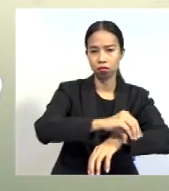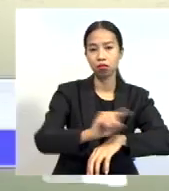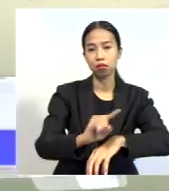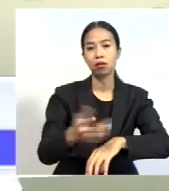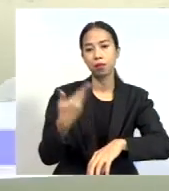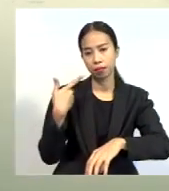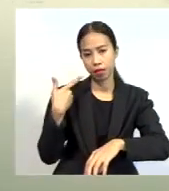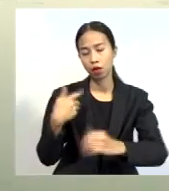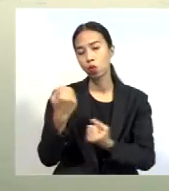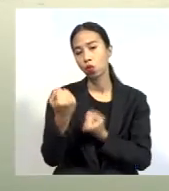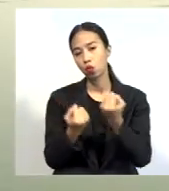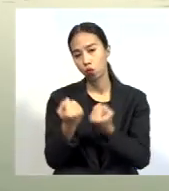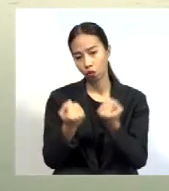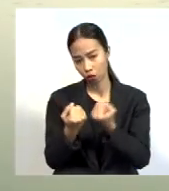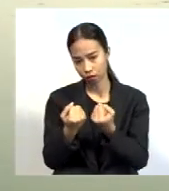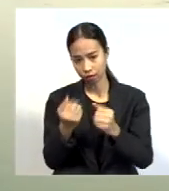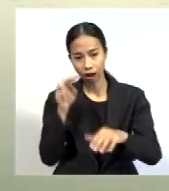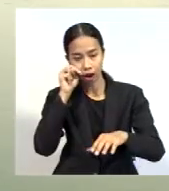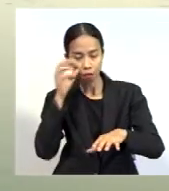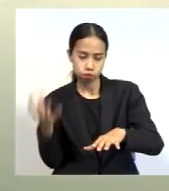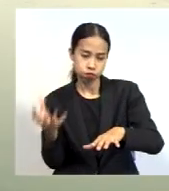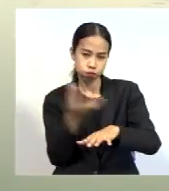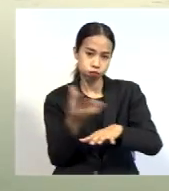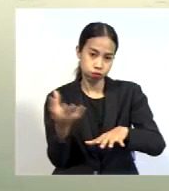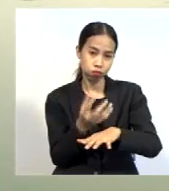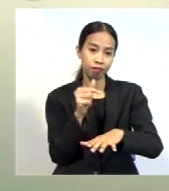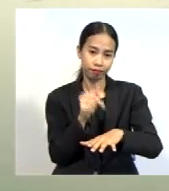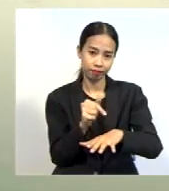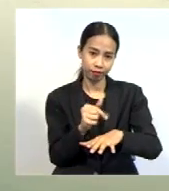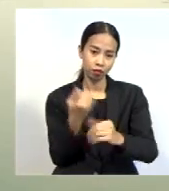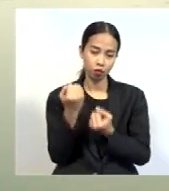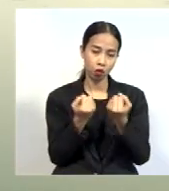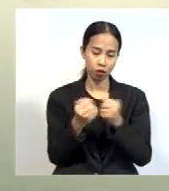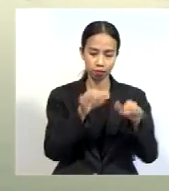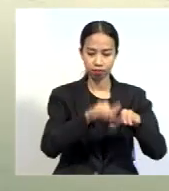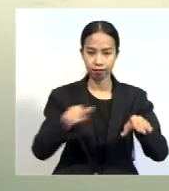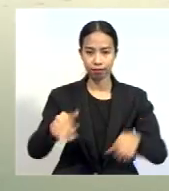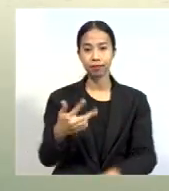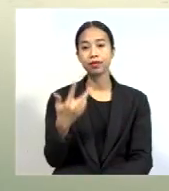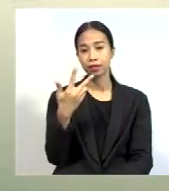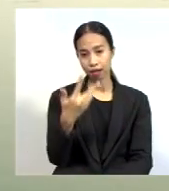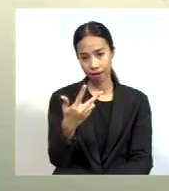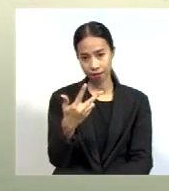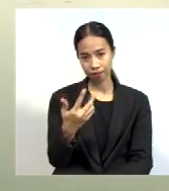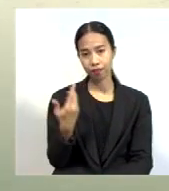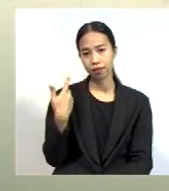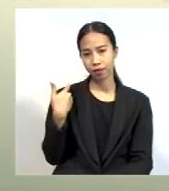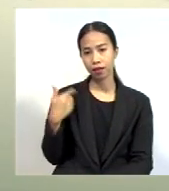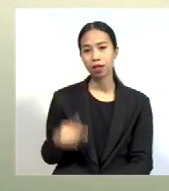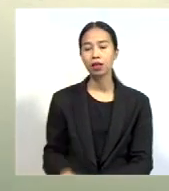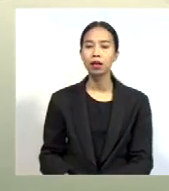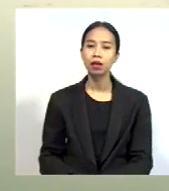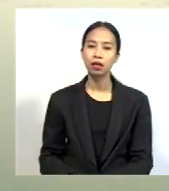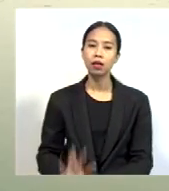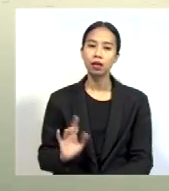ามีรถน้ำนะครับเรามีรถน้ำที่เขื่อนศรีนครินทร์3คันนะครับแล้วก็ที่เขื่อนท่าทุ่งนา1คันนะครับเ